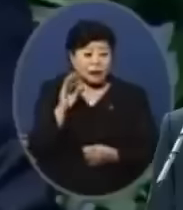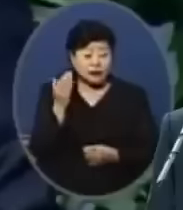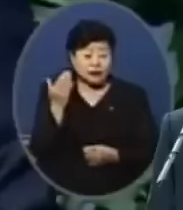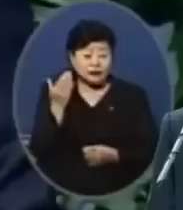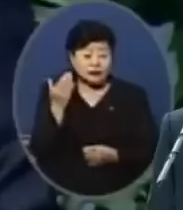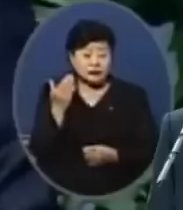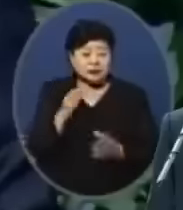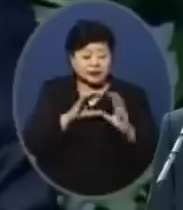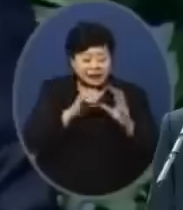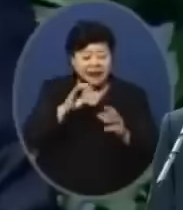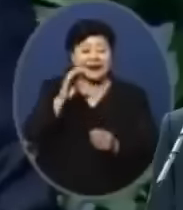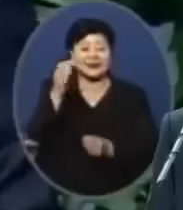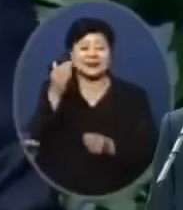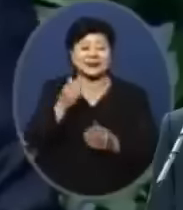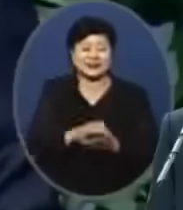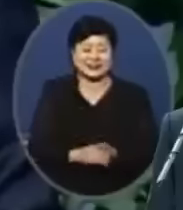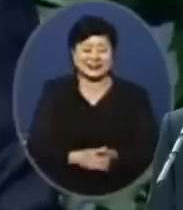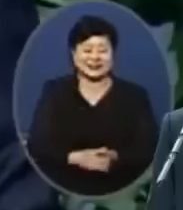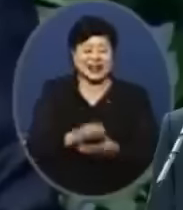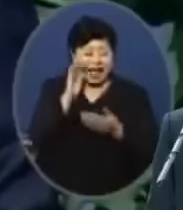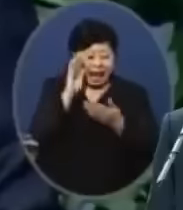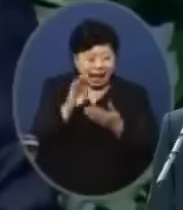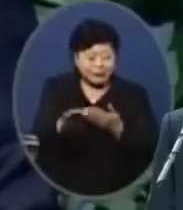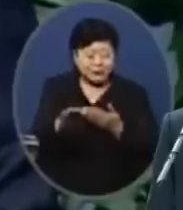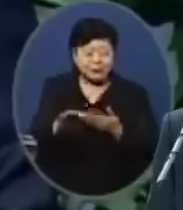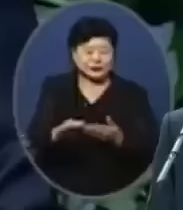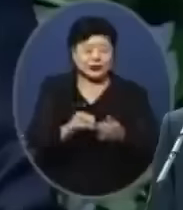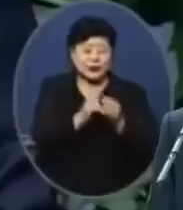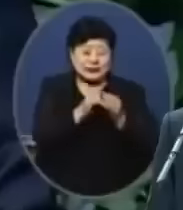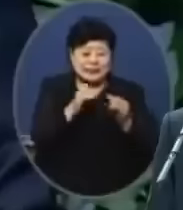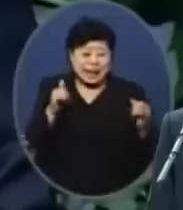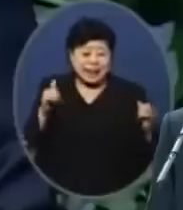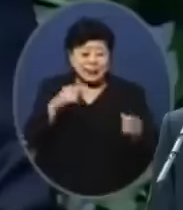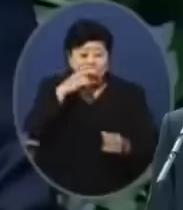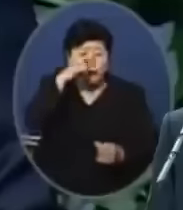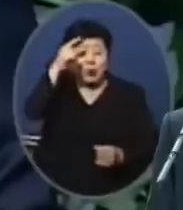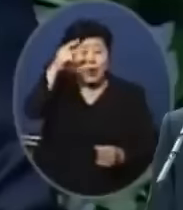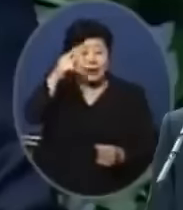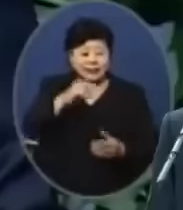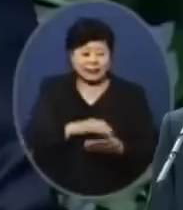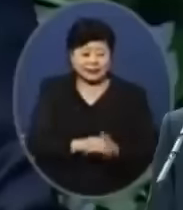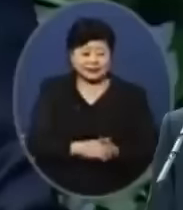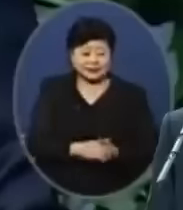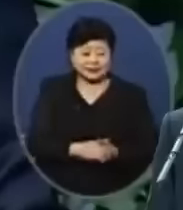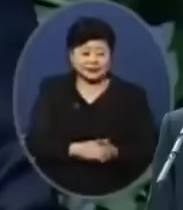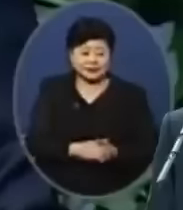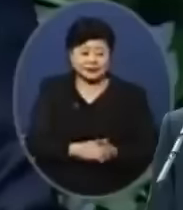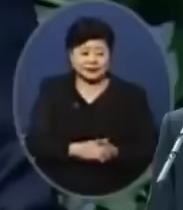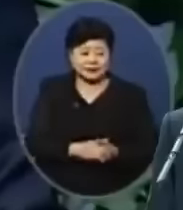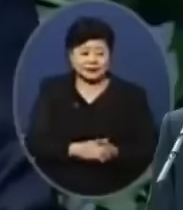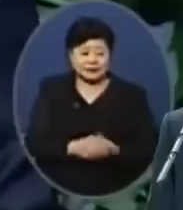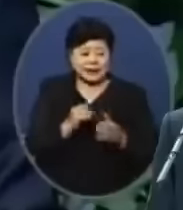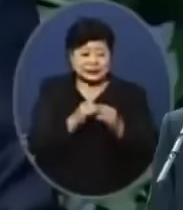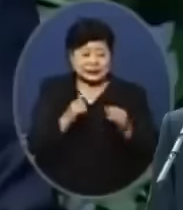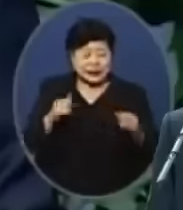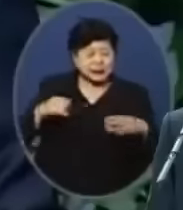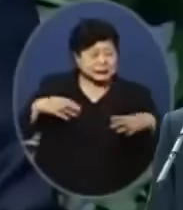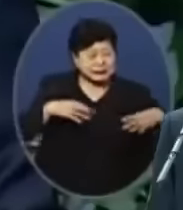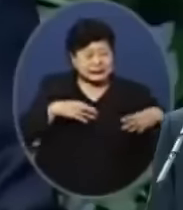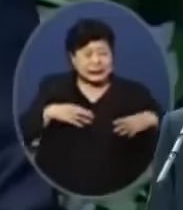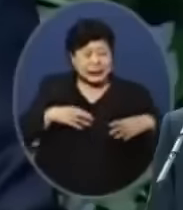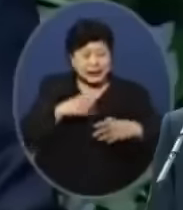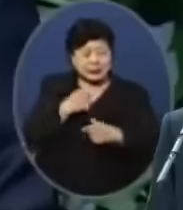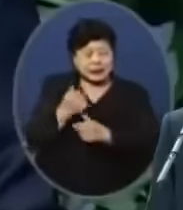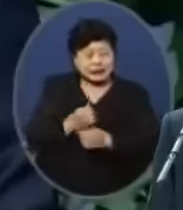얻는 나라가 되어가고 있는 것입니다. 앞으로도 인간의 교만과 오만이 인간 자랑을 하고